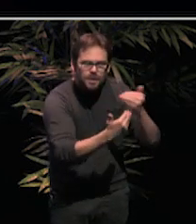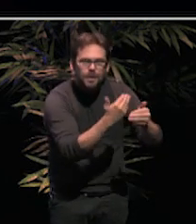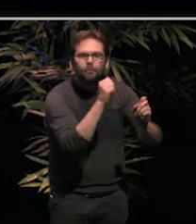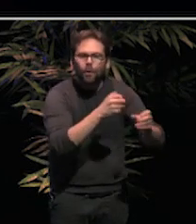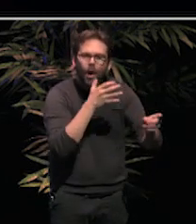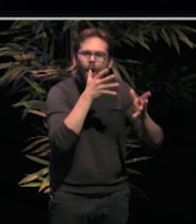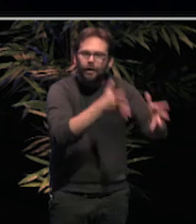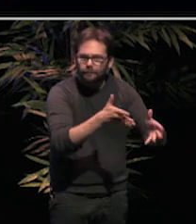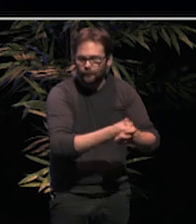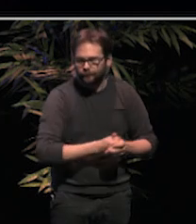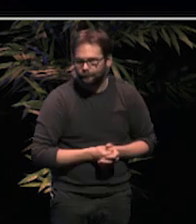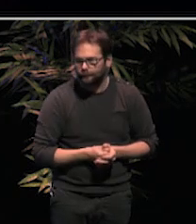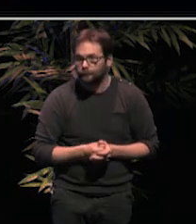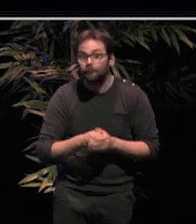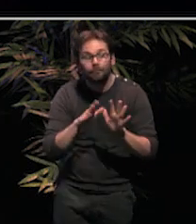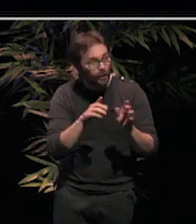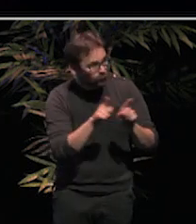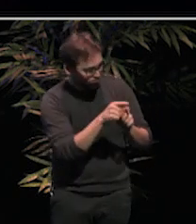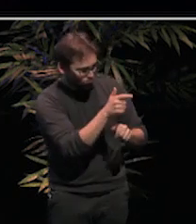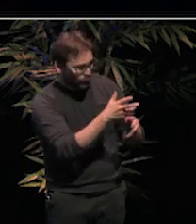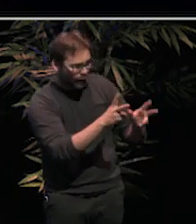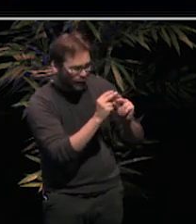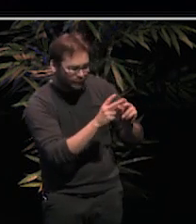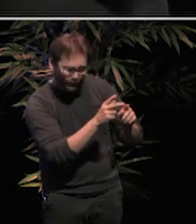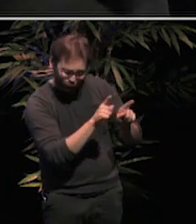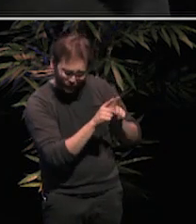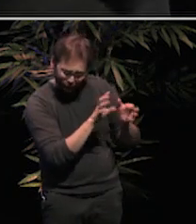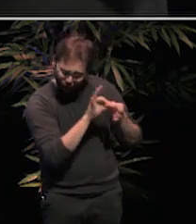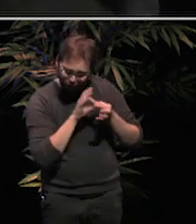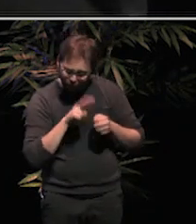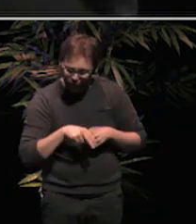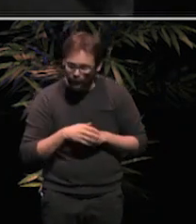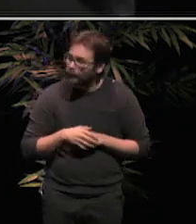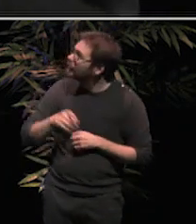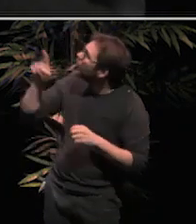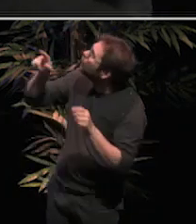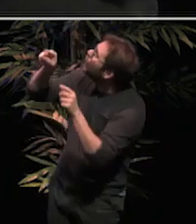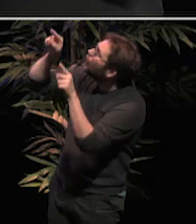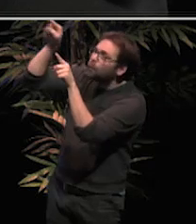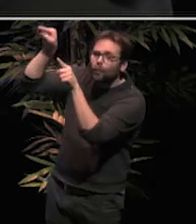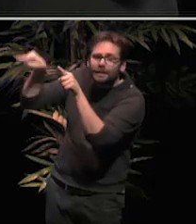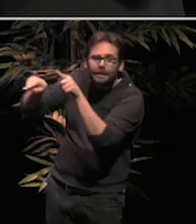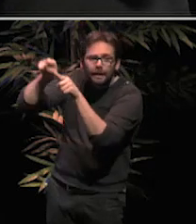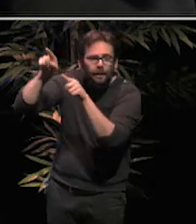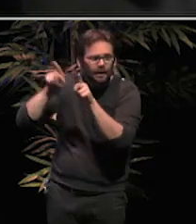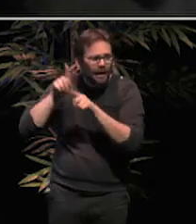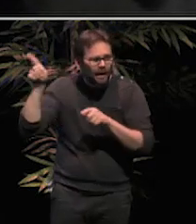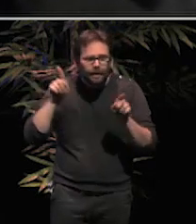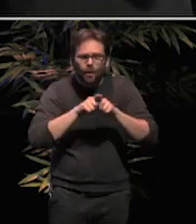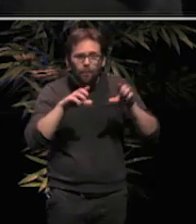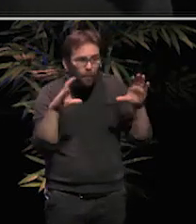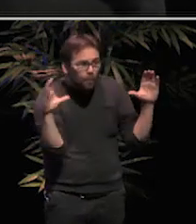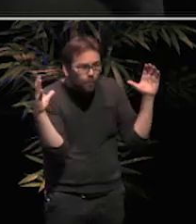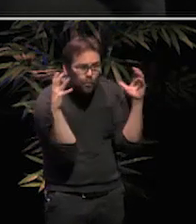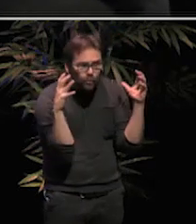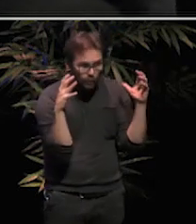ce que tu décris aussi, c'est que c'est ce que j'ai mis entre mes petits pointillés, c'est une bulle. Et puis dans cette